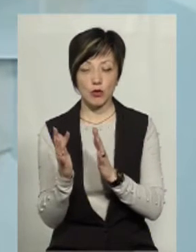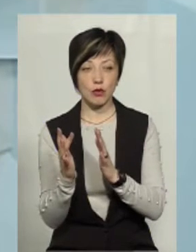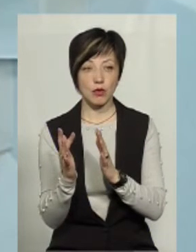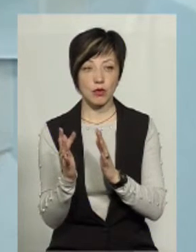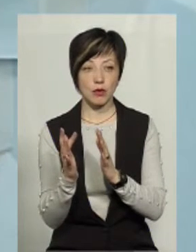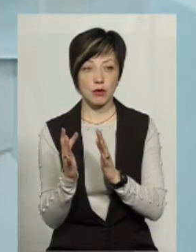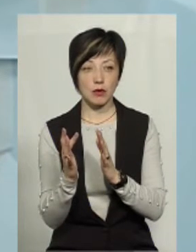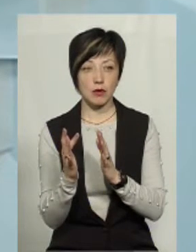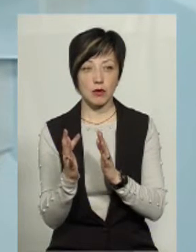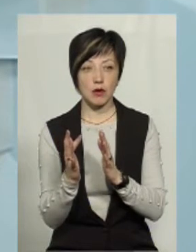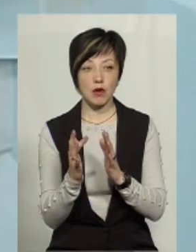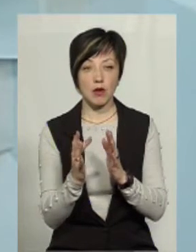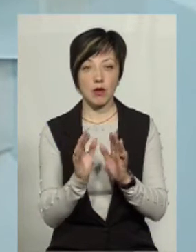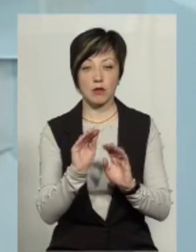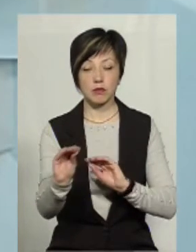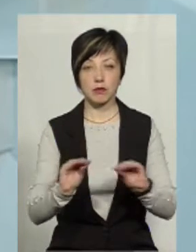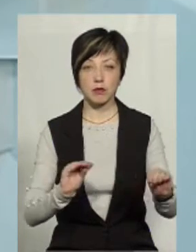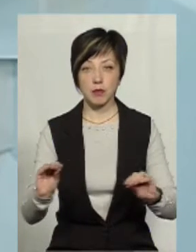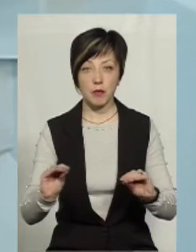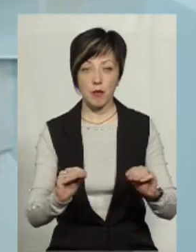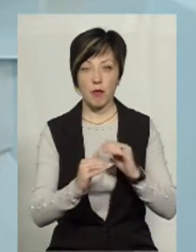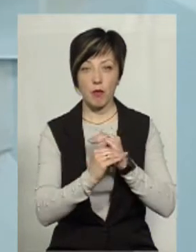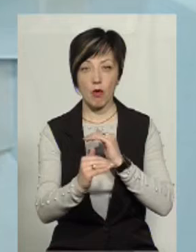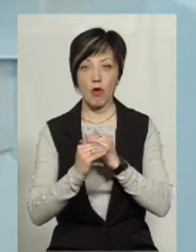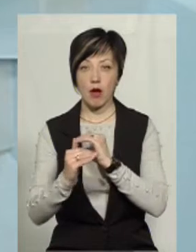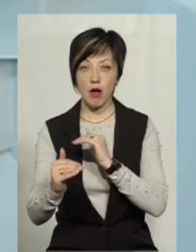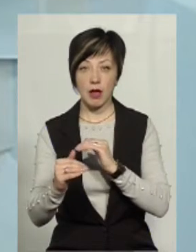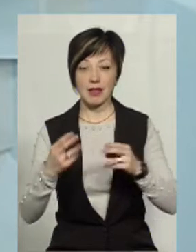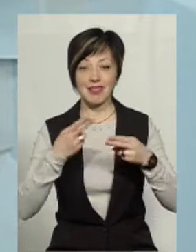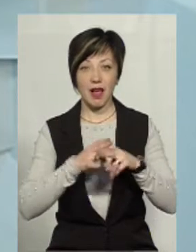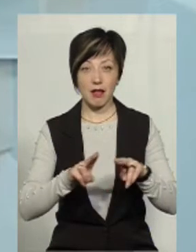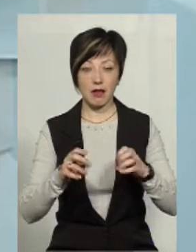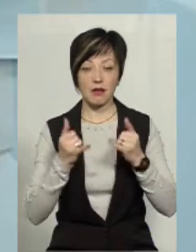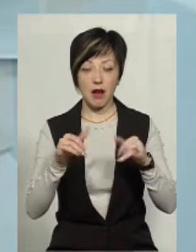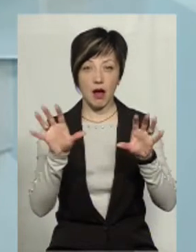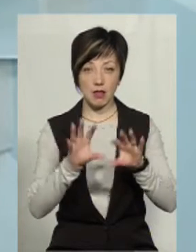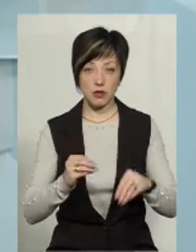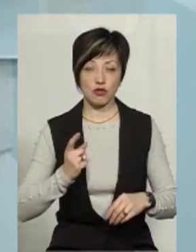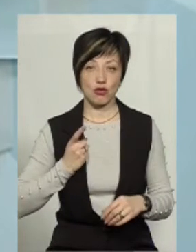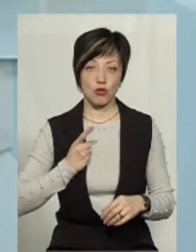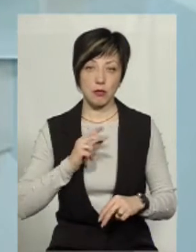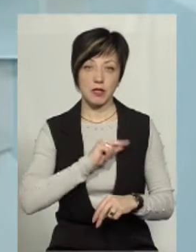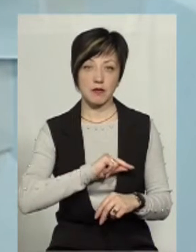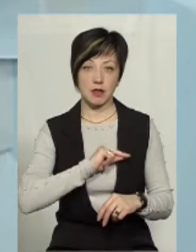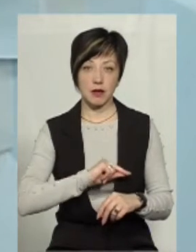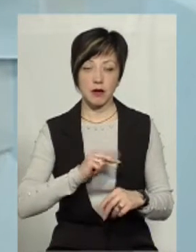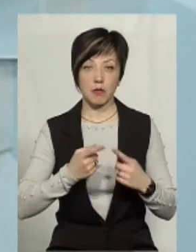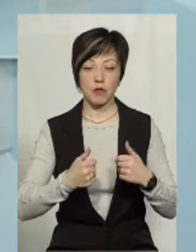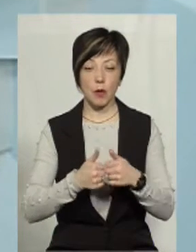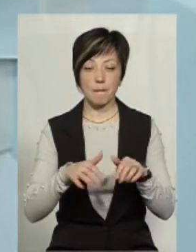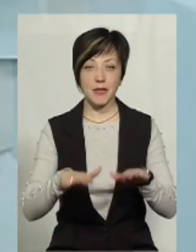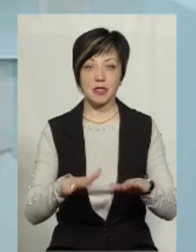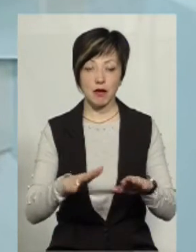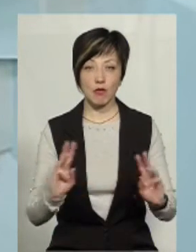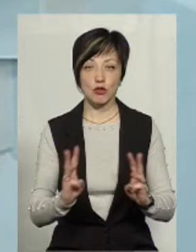виставляються на жнивних полях відповідна пристосована для гасіння пожеж техніка, і чергують працівники підрозділів